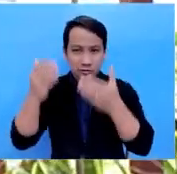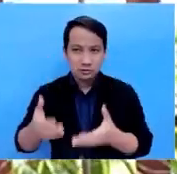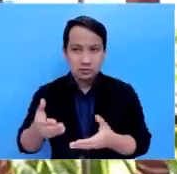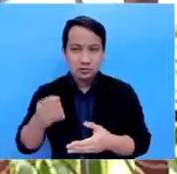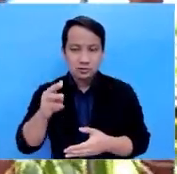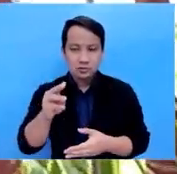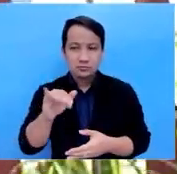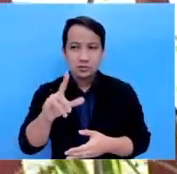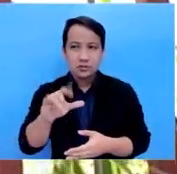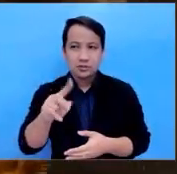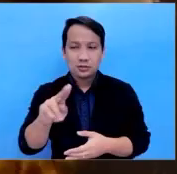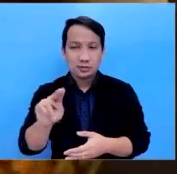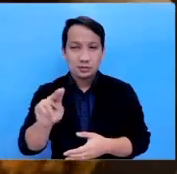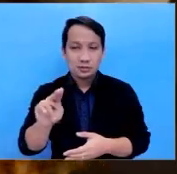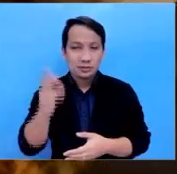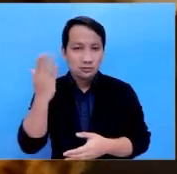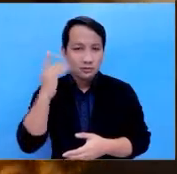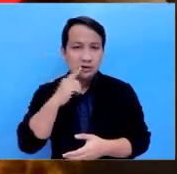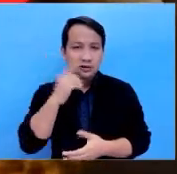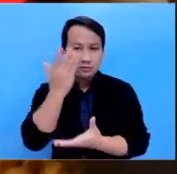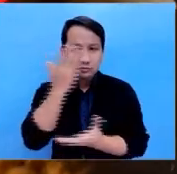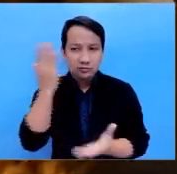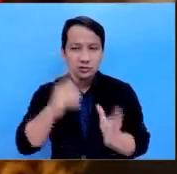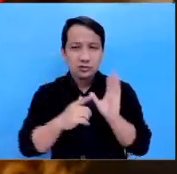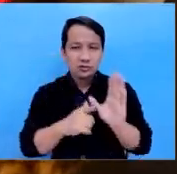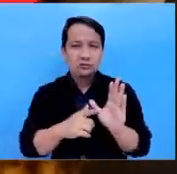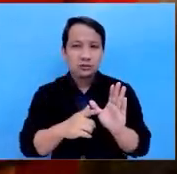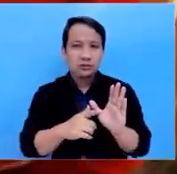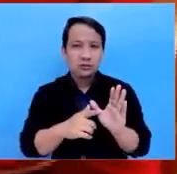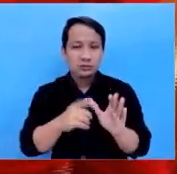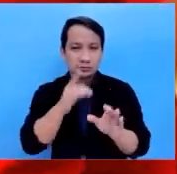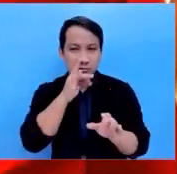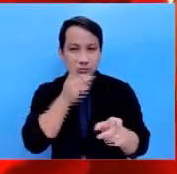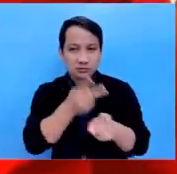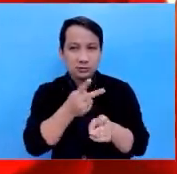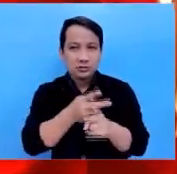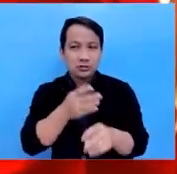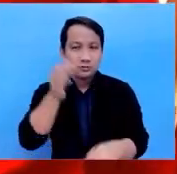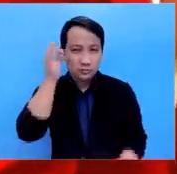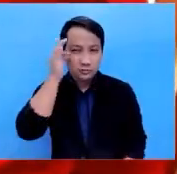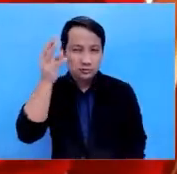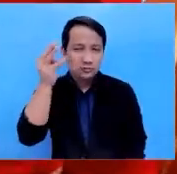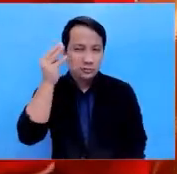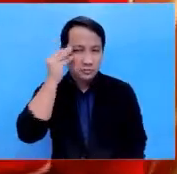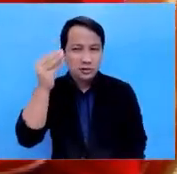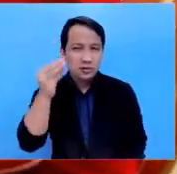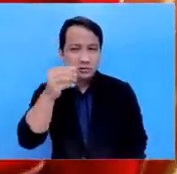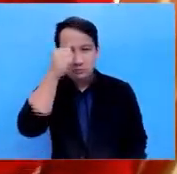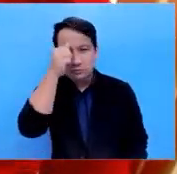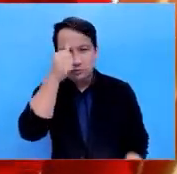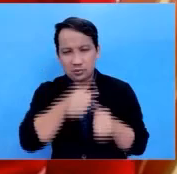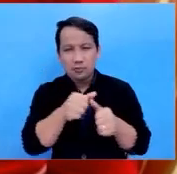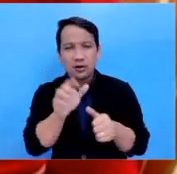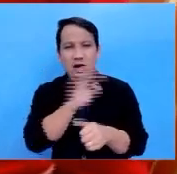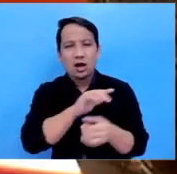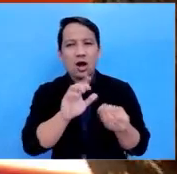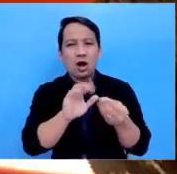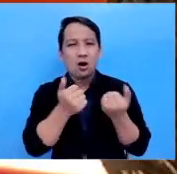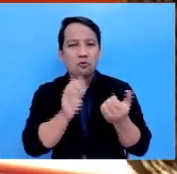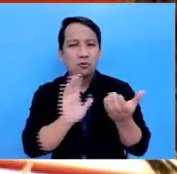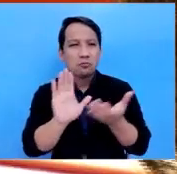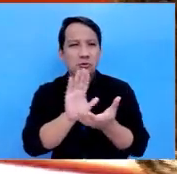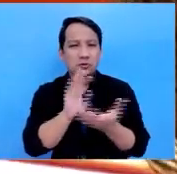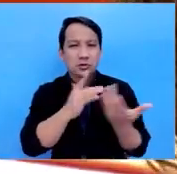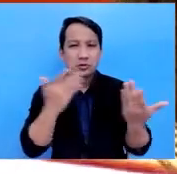lady attendant sa Malacanang noong panahon ni Pangulong Ferdinand Marcos Sr. Tandang-tanda pa raw niya kung paano makitungo sa kanila noon